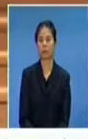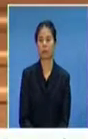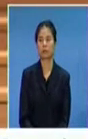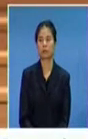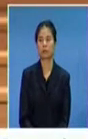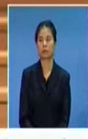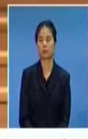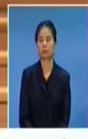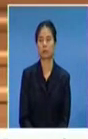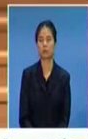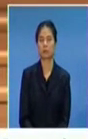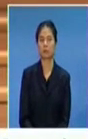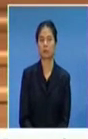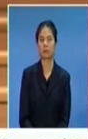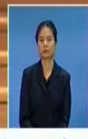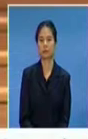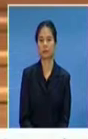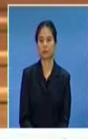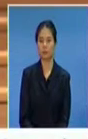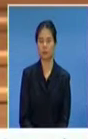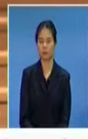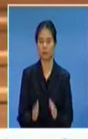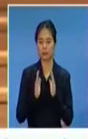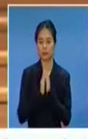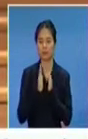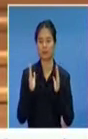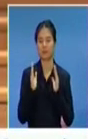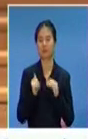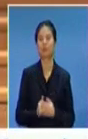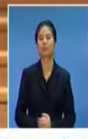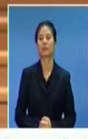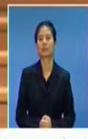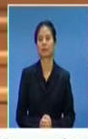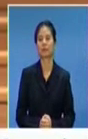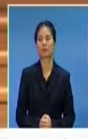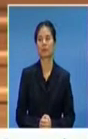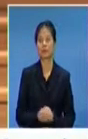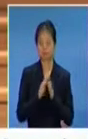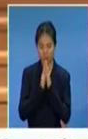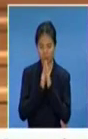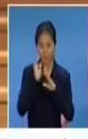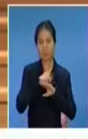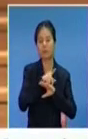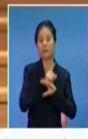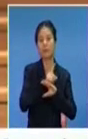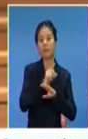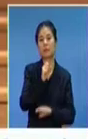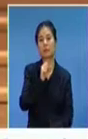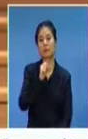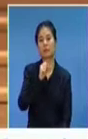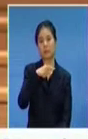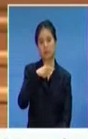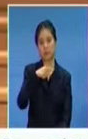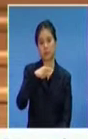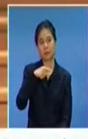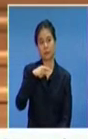ครับกราบขอบพระคุณครับกราบเรียนท่านประธานสภาที่เคารพส